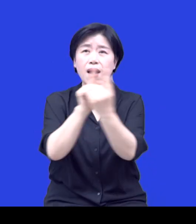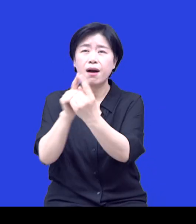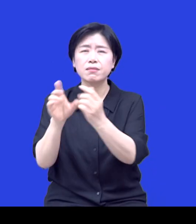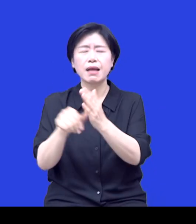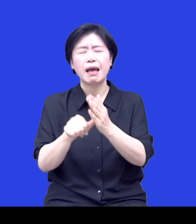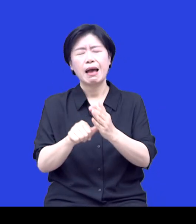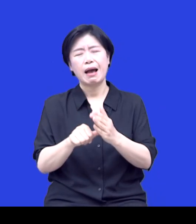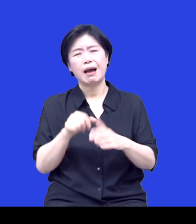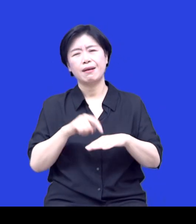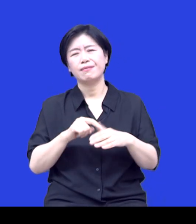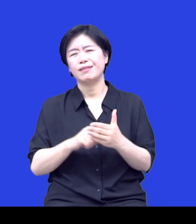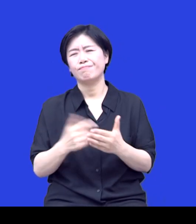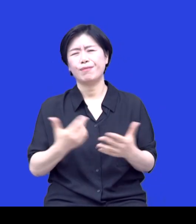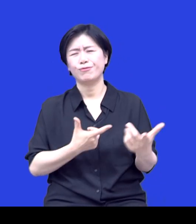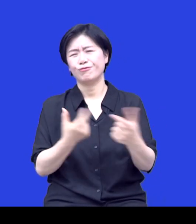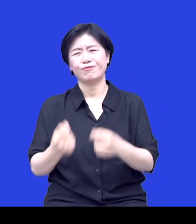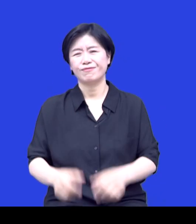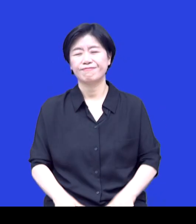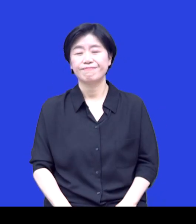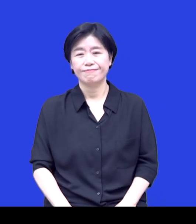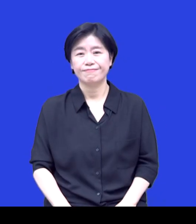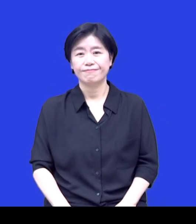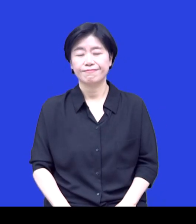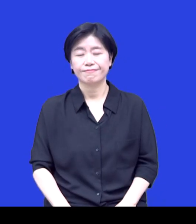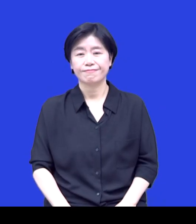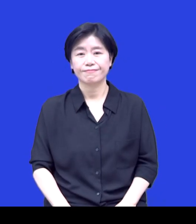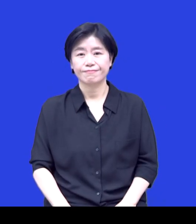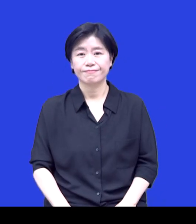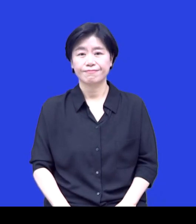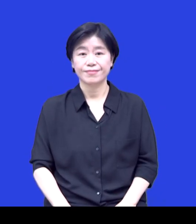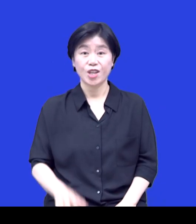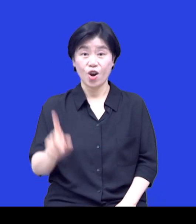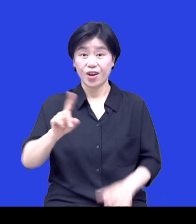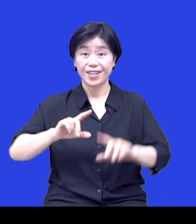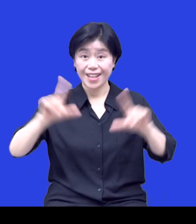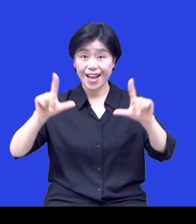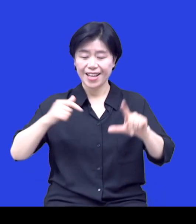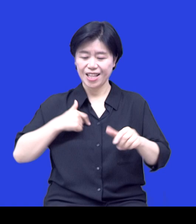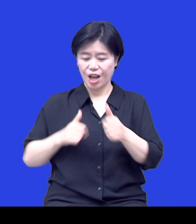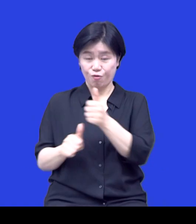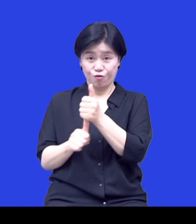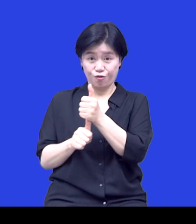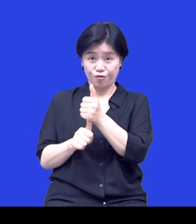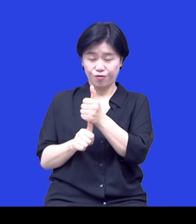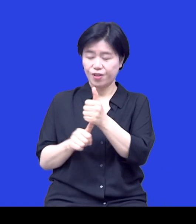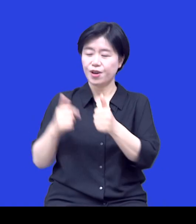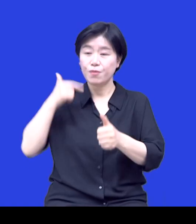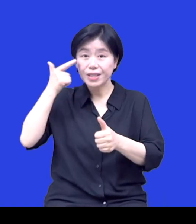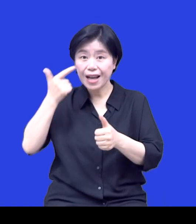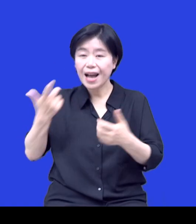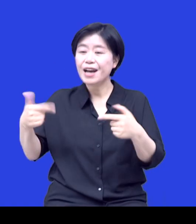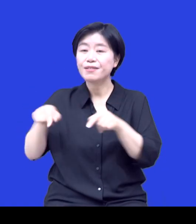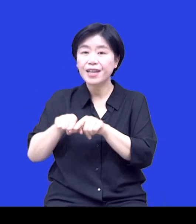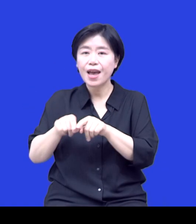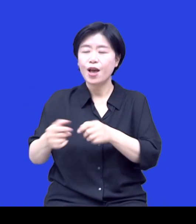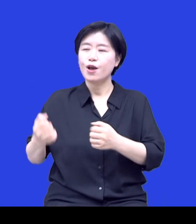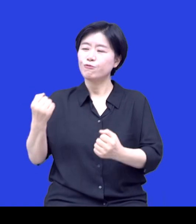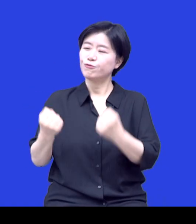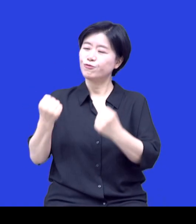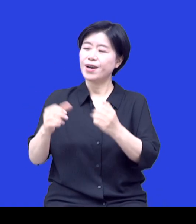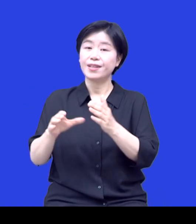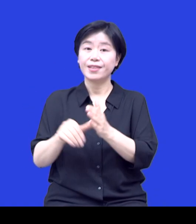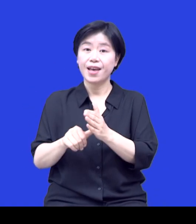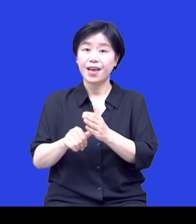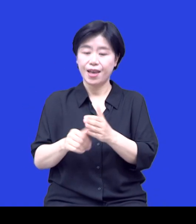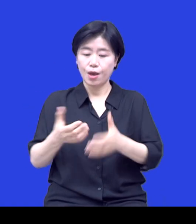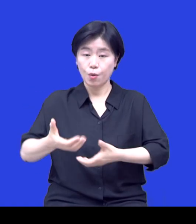안타까워요. 그 제가 한번 목회자 컨퍼런스 가는데 고속도로 휴게소에서 잠시 쉬었는데 휴게소에서는 다 트로트를 틀어주더라고요.